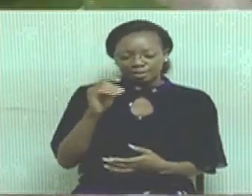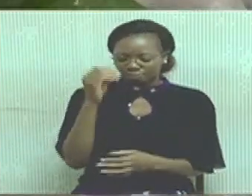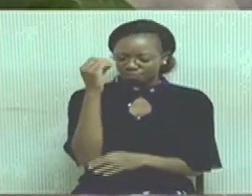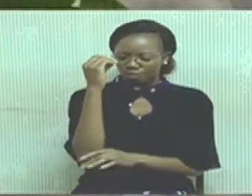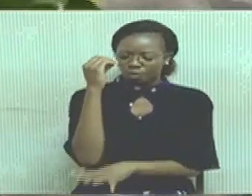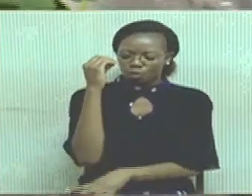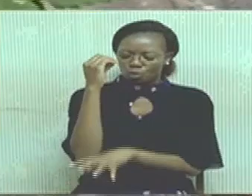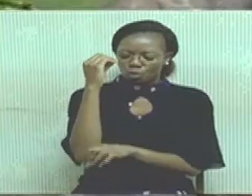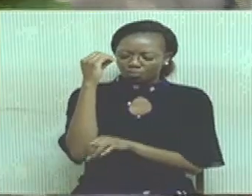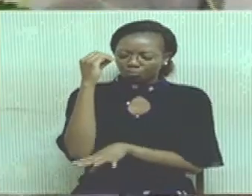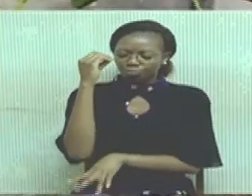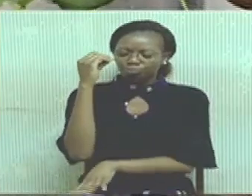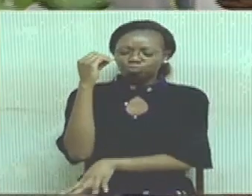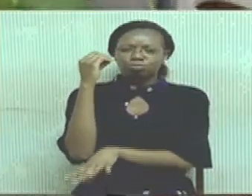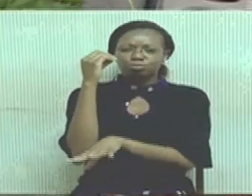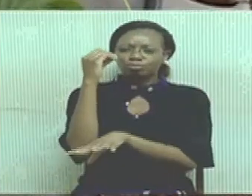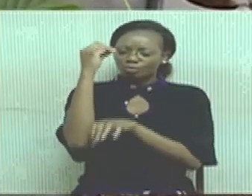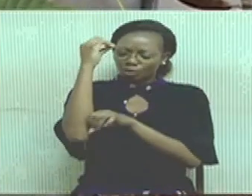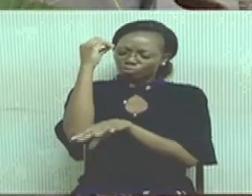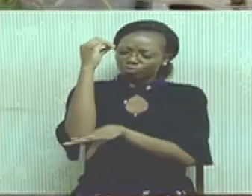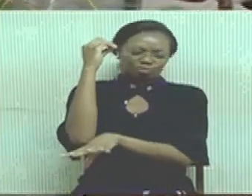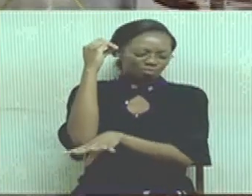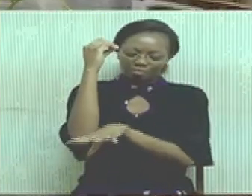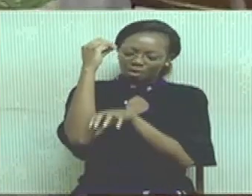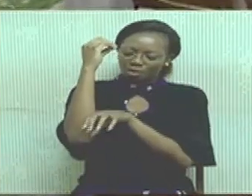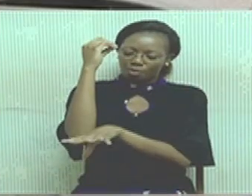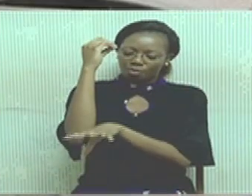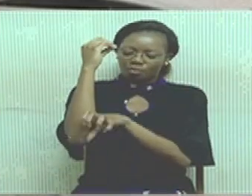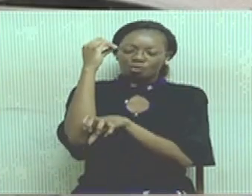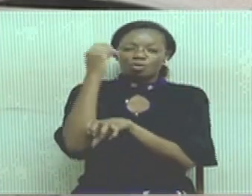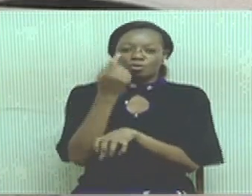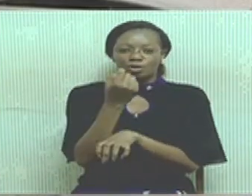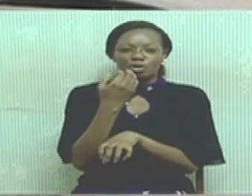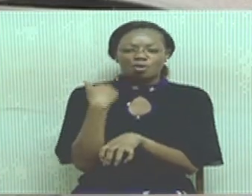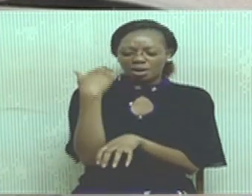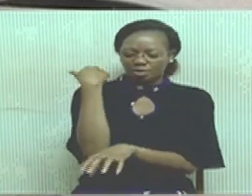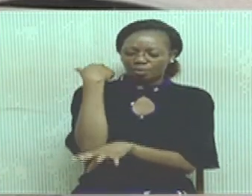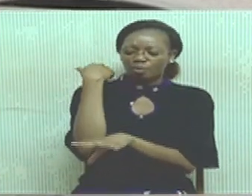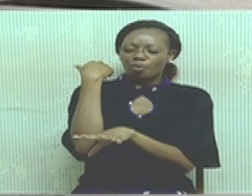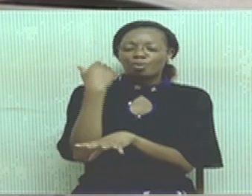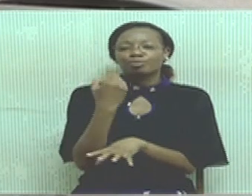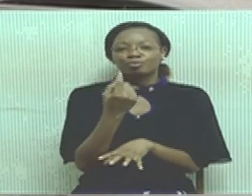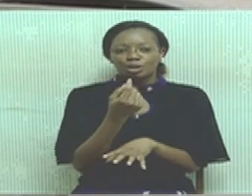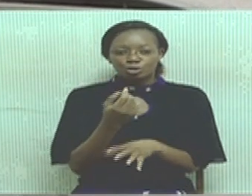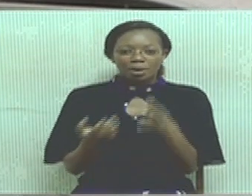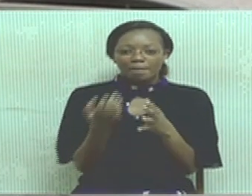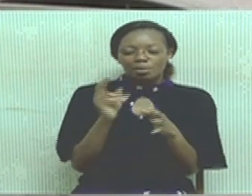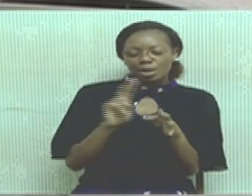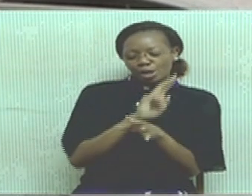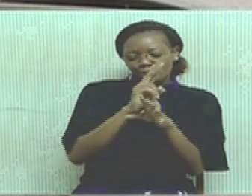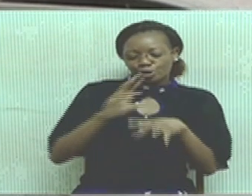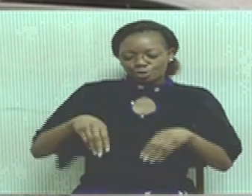Mizizi ya strawberry huwa haipenyi ndani sana kwani si mirefu sana. Iwapo unatumia mchanga kupanda,